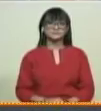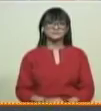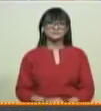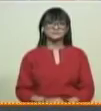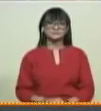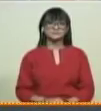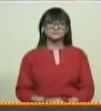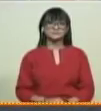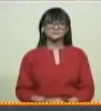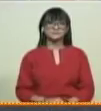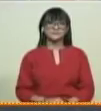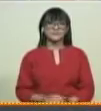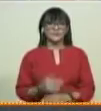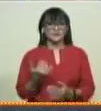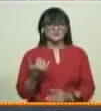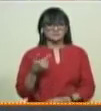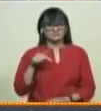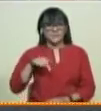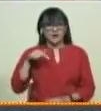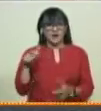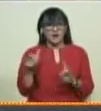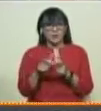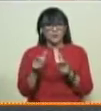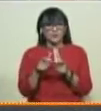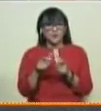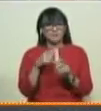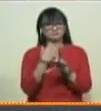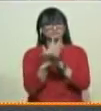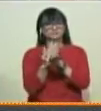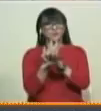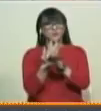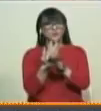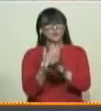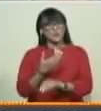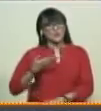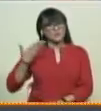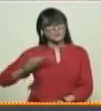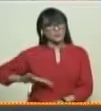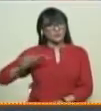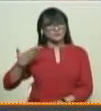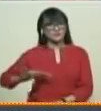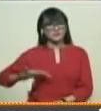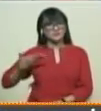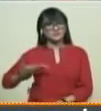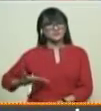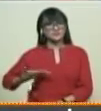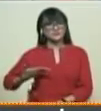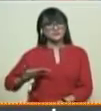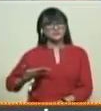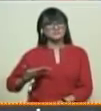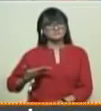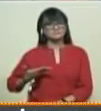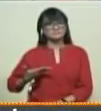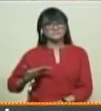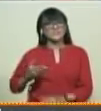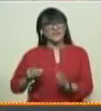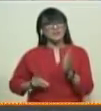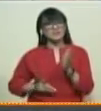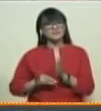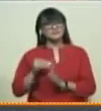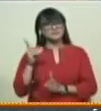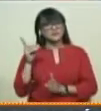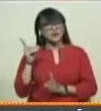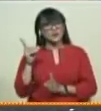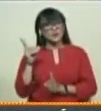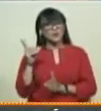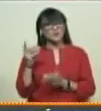que me parece que esta reunión a través de esta videoconferencia es muy oportuna y además muy necesaria para el desarrollo